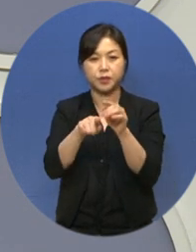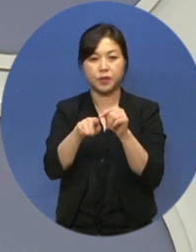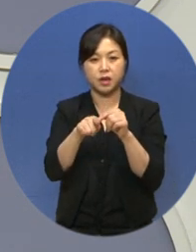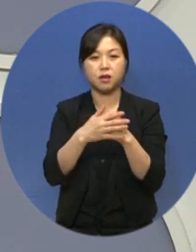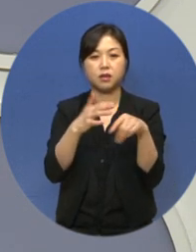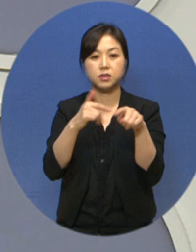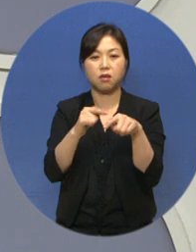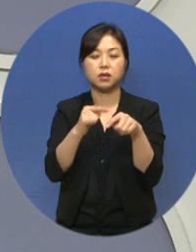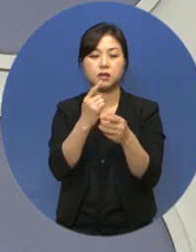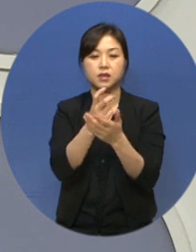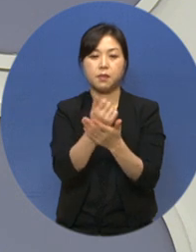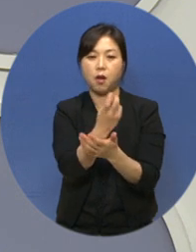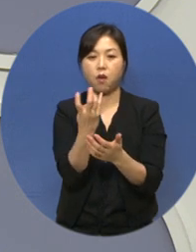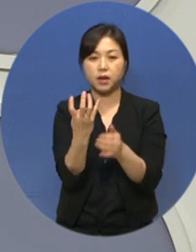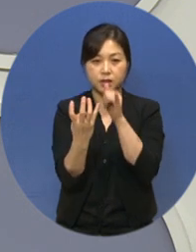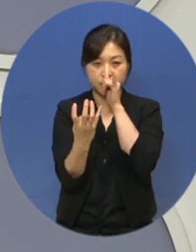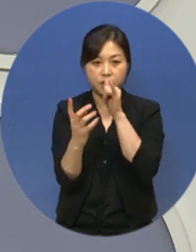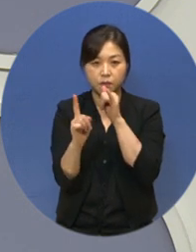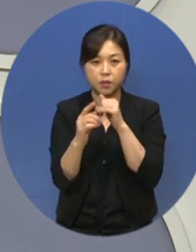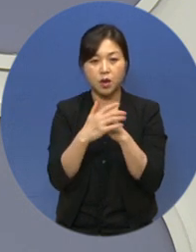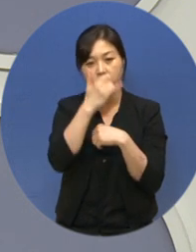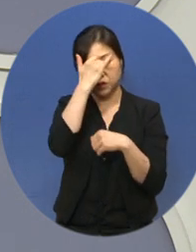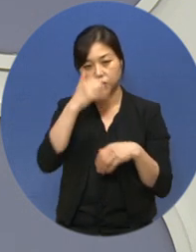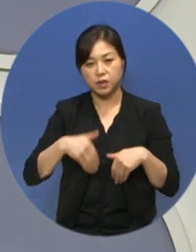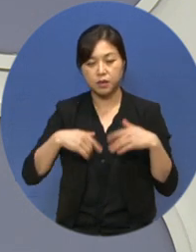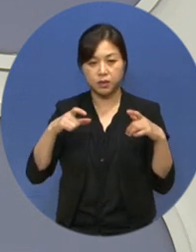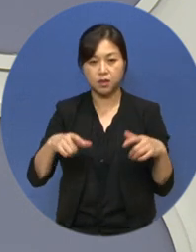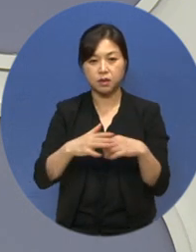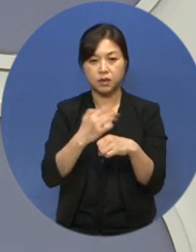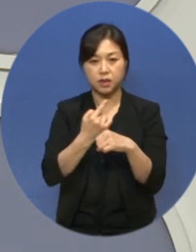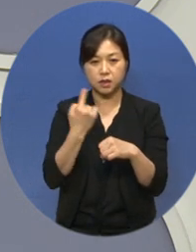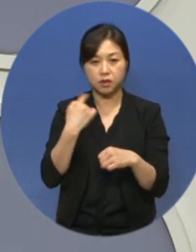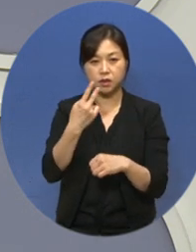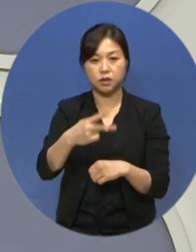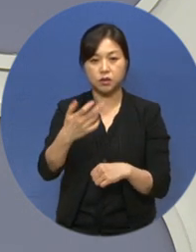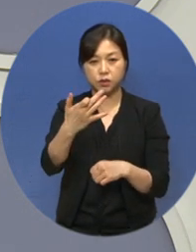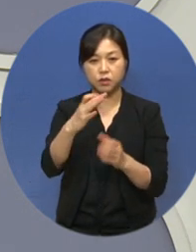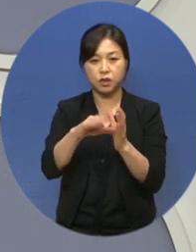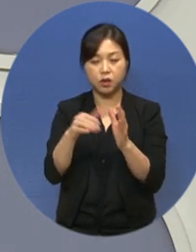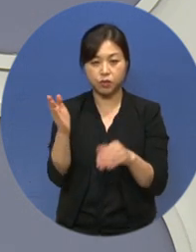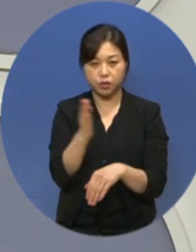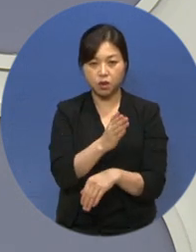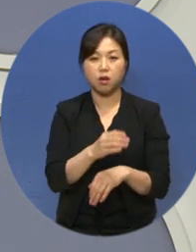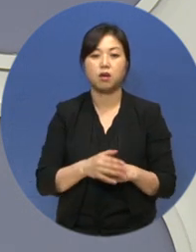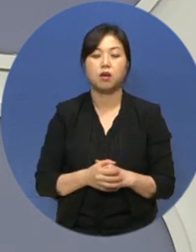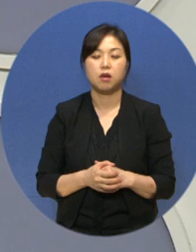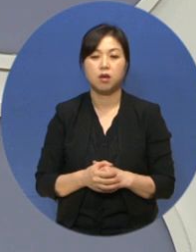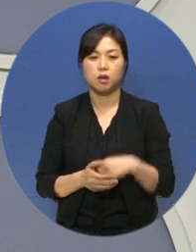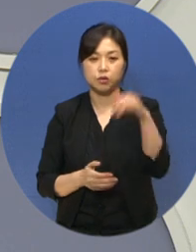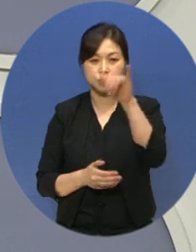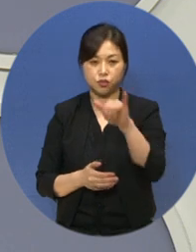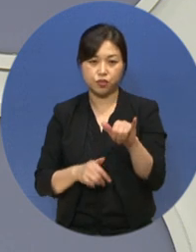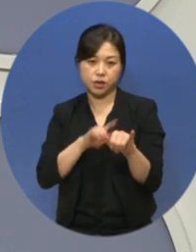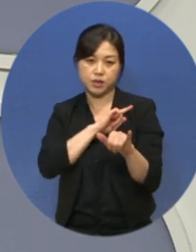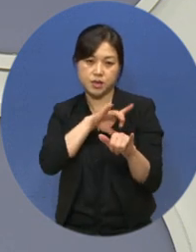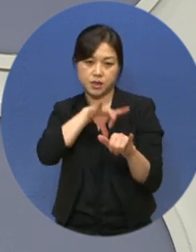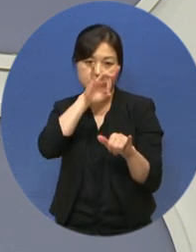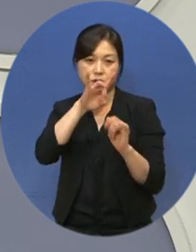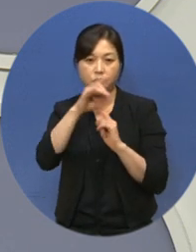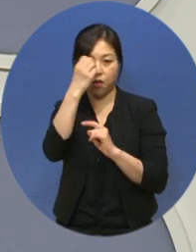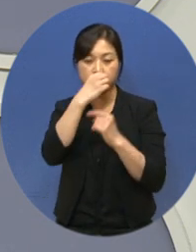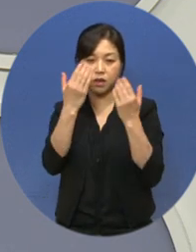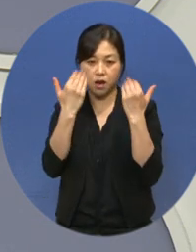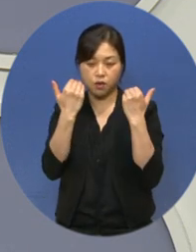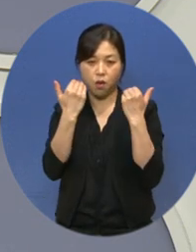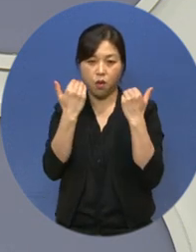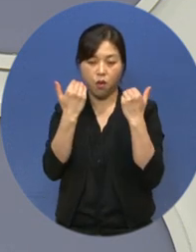속 열린다면 충청남도는 작년부터 2019년 로부터 줘 예 정 에 처음으로 고등학교 100%